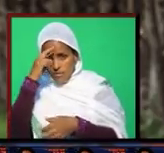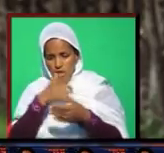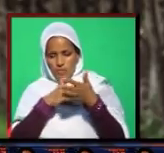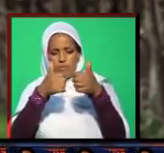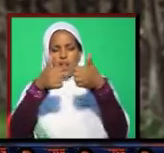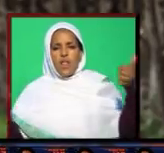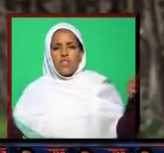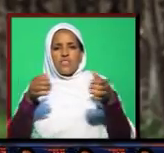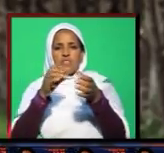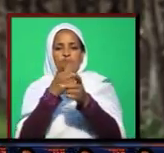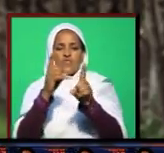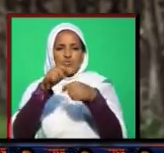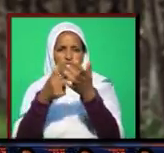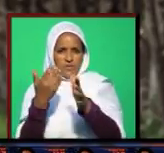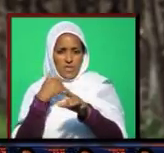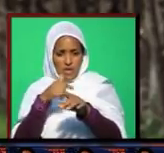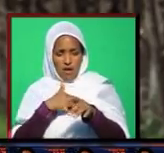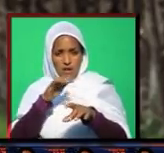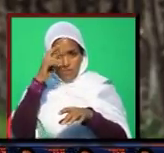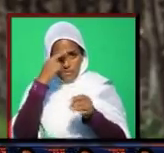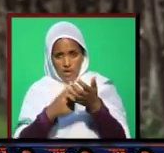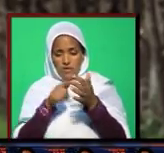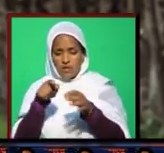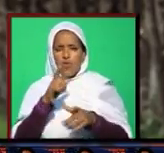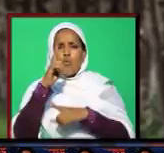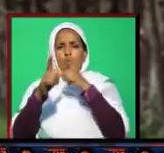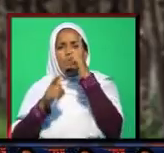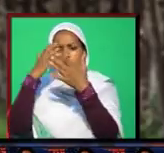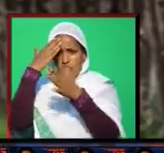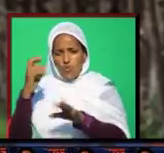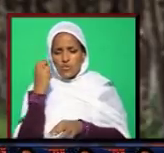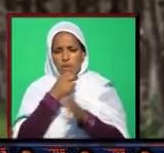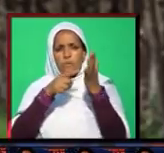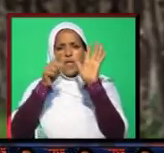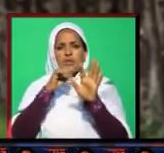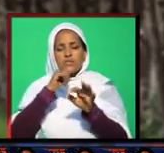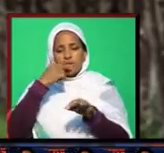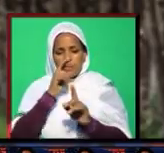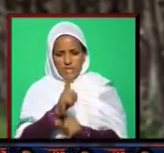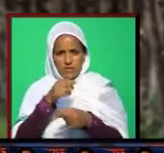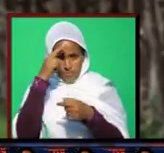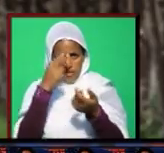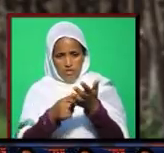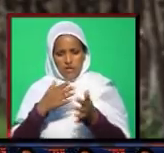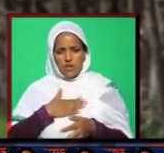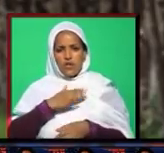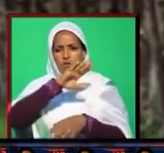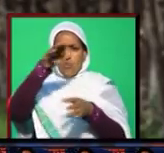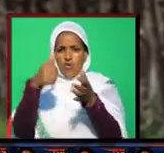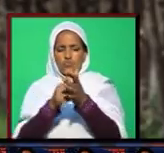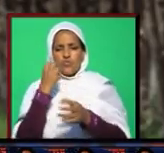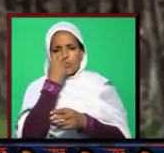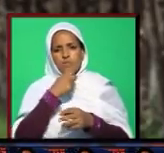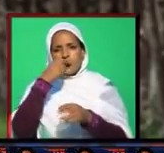ተፈጥሮ ስለነበረ ይህንን ስላላቸው ደግሞ አንተ ቋንቋ ባታውቅ ልሳን ባይገልጽልህ ነው ስላሉት እኔ ልከውላችሁ በልሳን